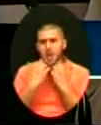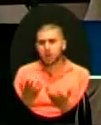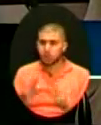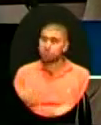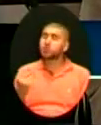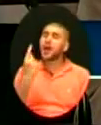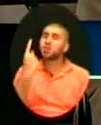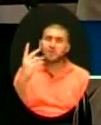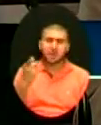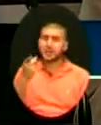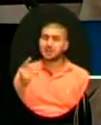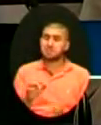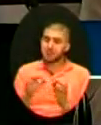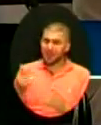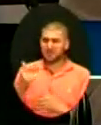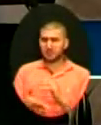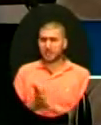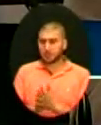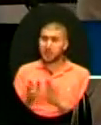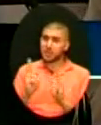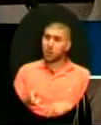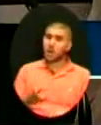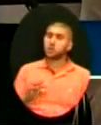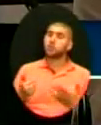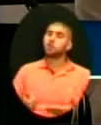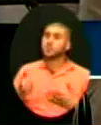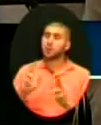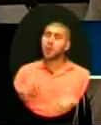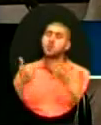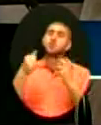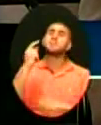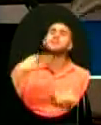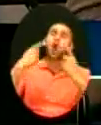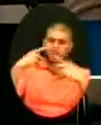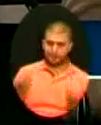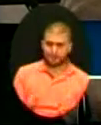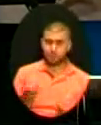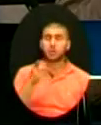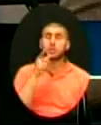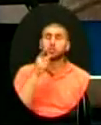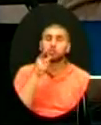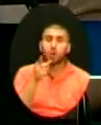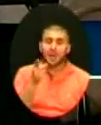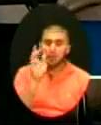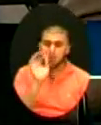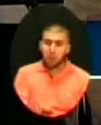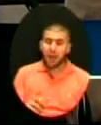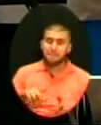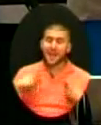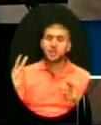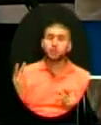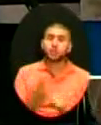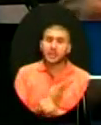אחת טובה. היא מתחילה ומסתיימת. יכולה לקחת 6 ימים, יכולה לקחת 60 יום. כשאת פוגעת בחיי